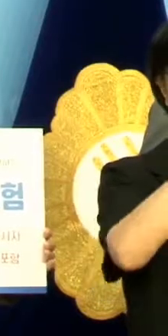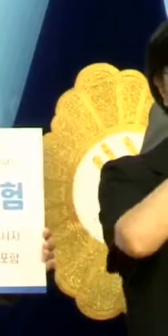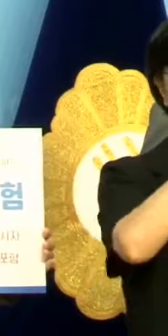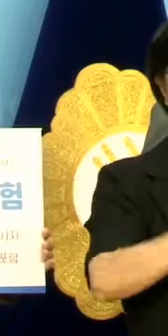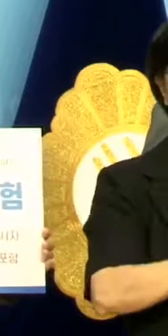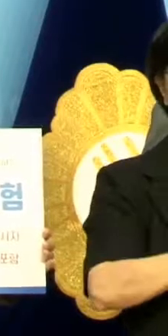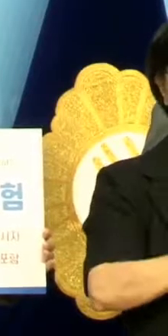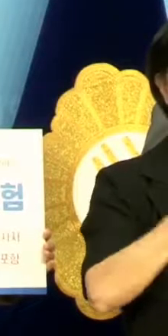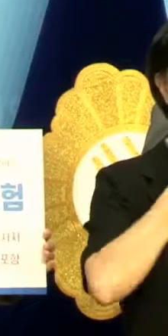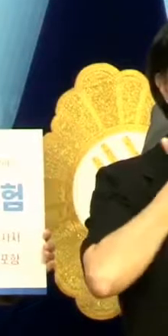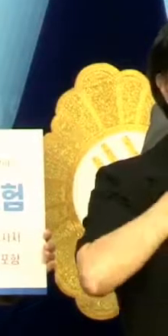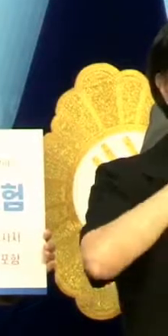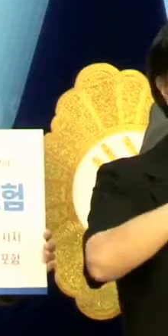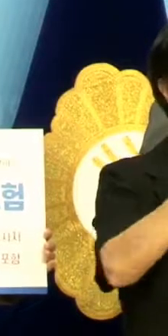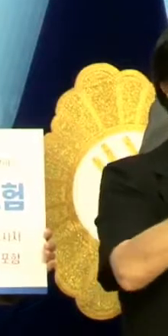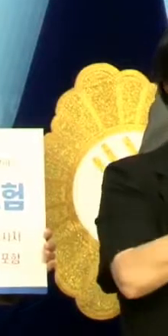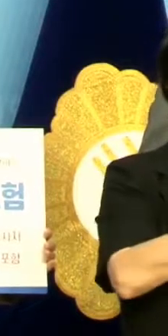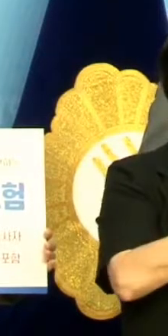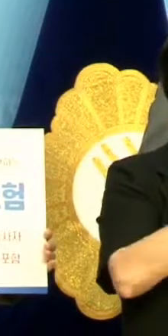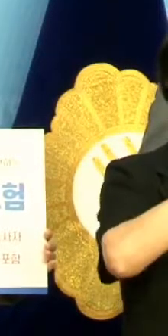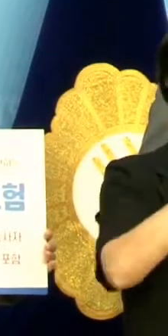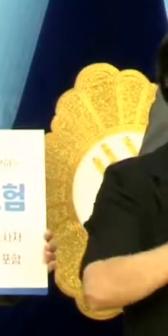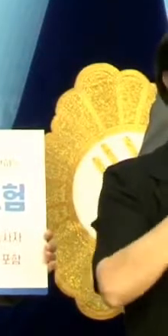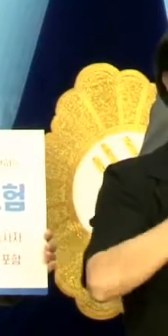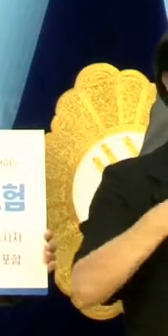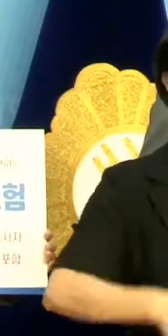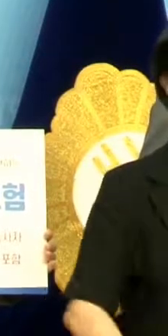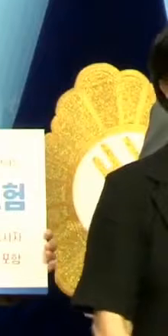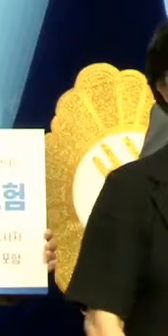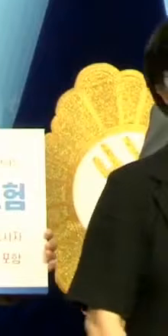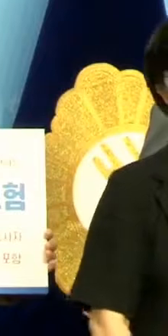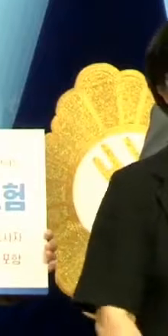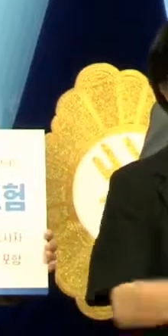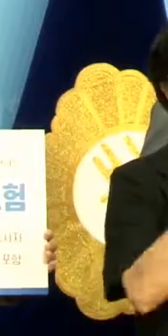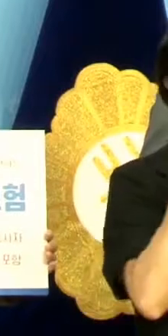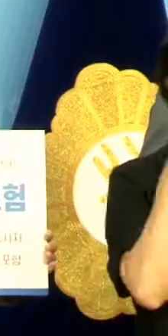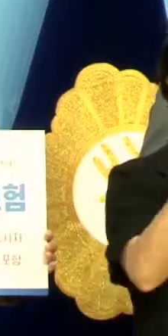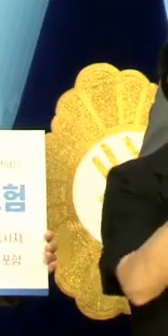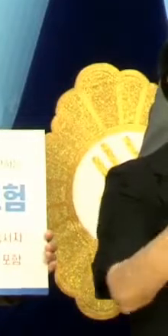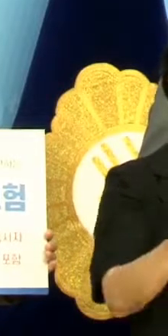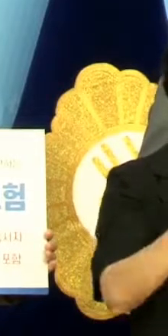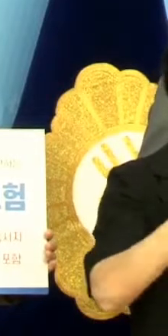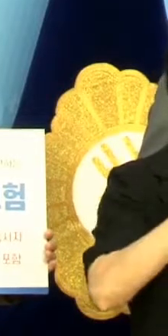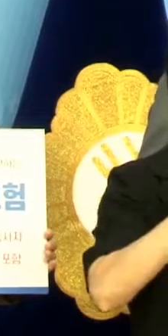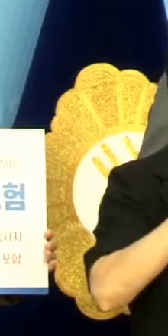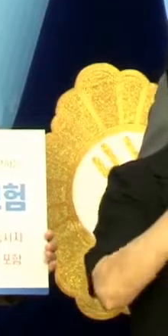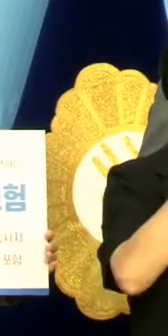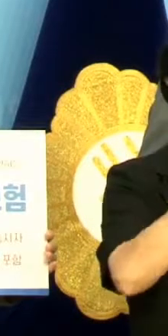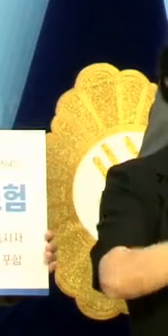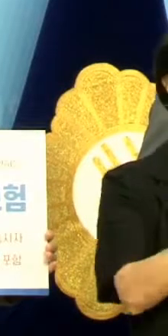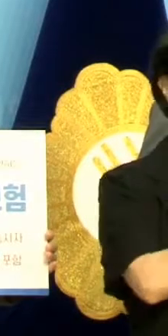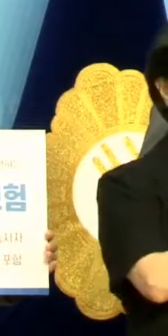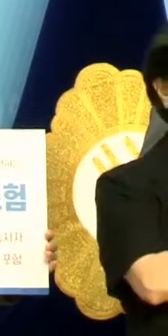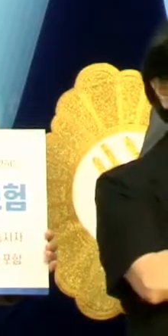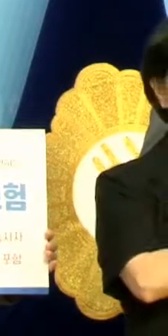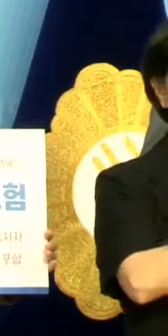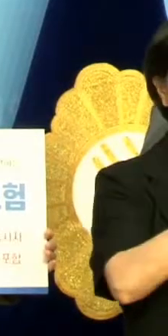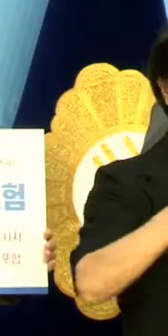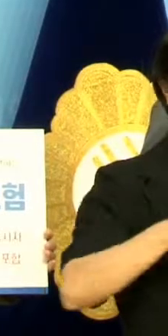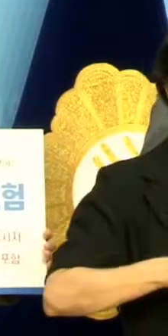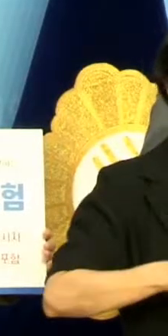수요자가 원하는 질 높은 프로그램을 구성해야 합니다 교육 전문가에 의한 교육이 를 통한 돌보며 이루어져야 하고